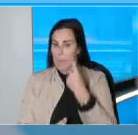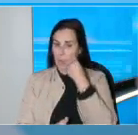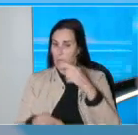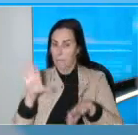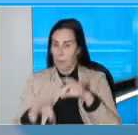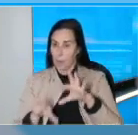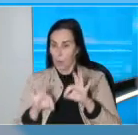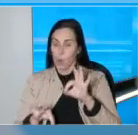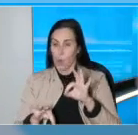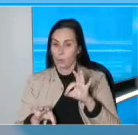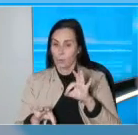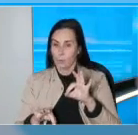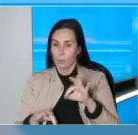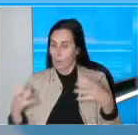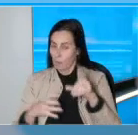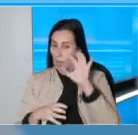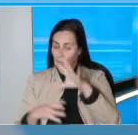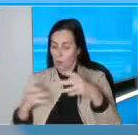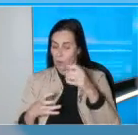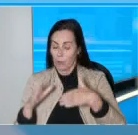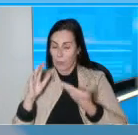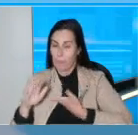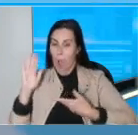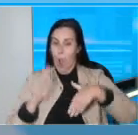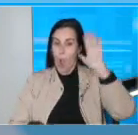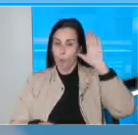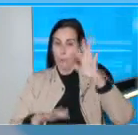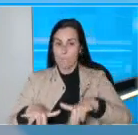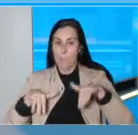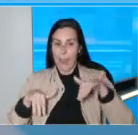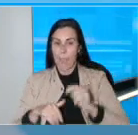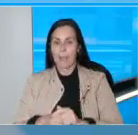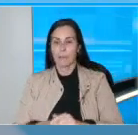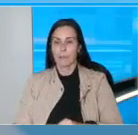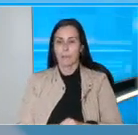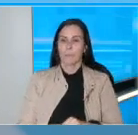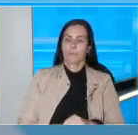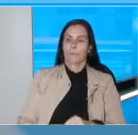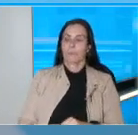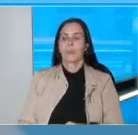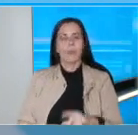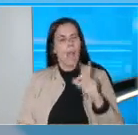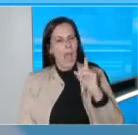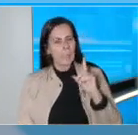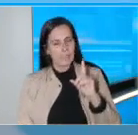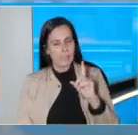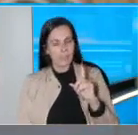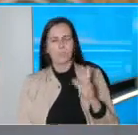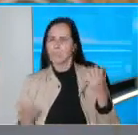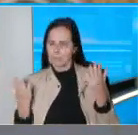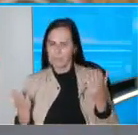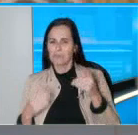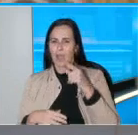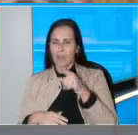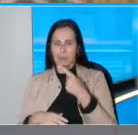בבחירות לפרלמנט, המפלגה שלו זכתה ברוב מוחלט בפרלמנט, אז okay, דברים לכאורה הלכו לכיוון הנכון. אז הדברים הלכו לכיוון הנכון,